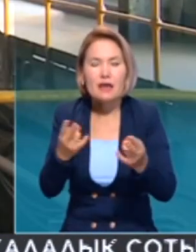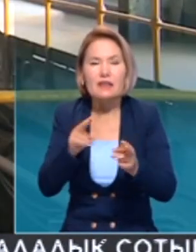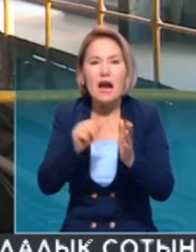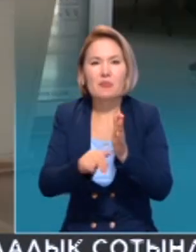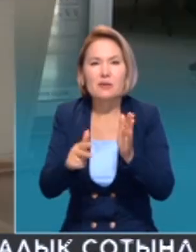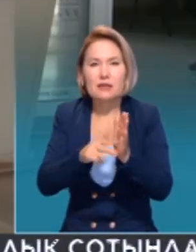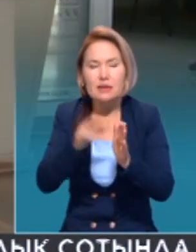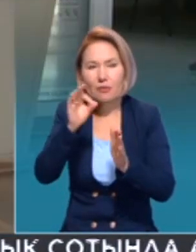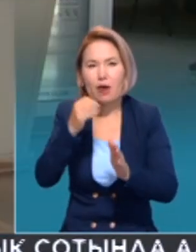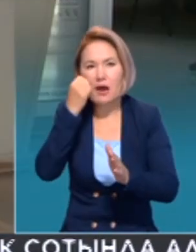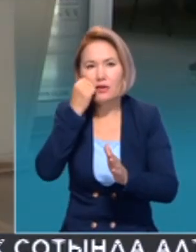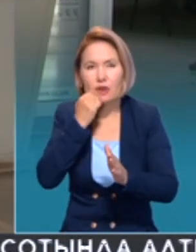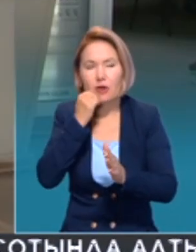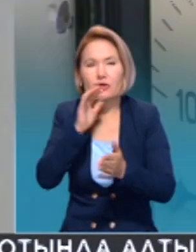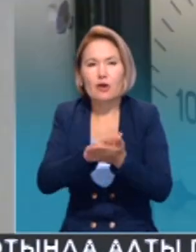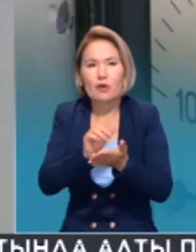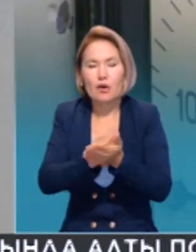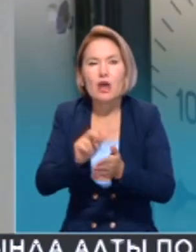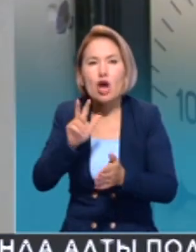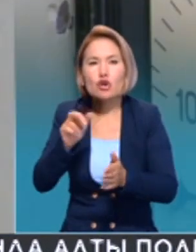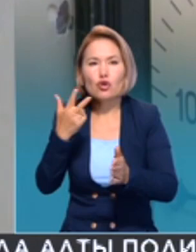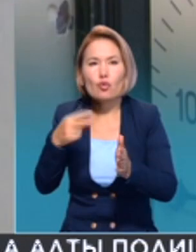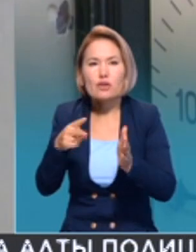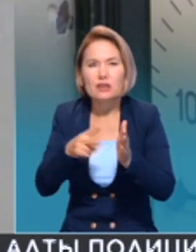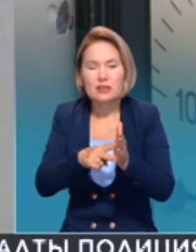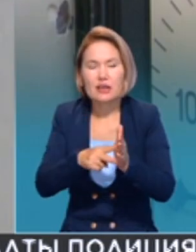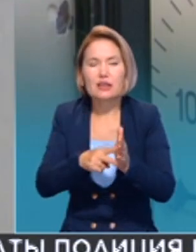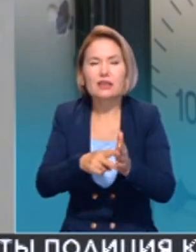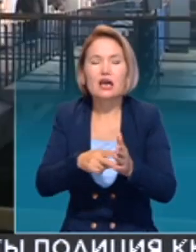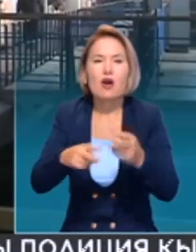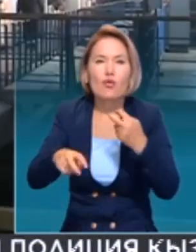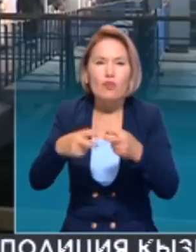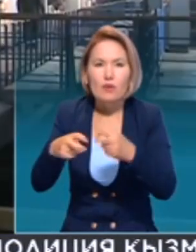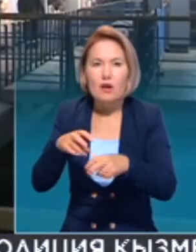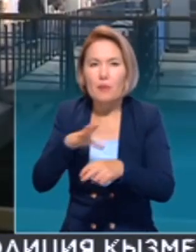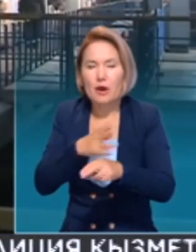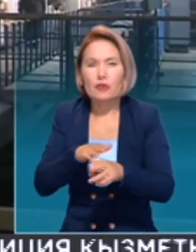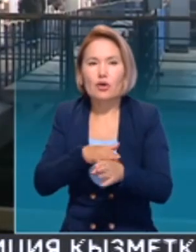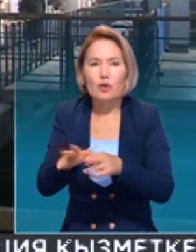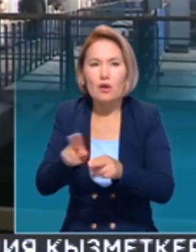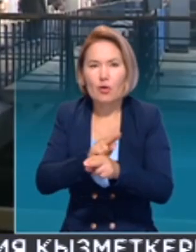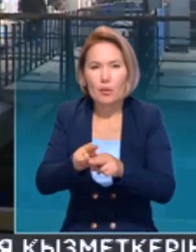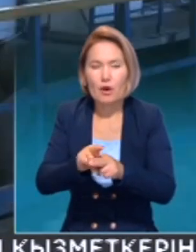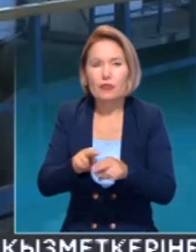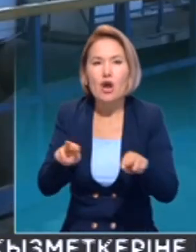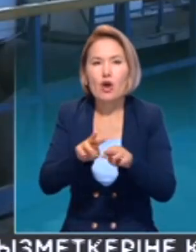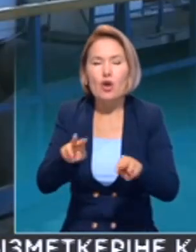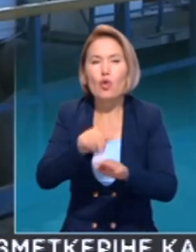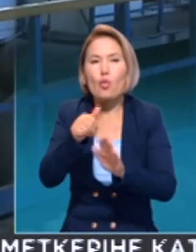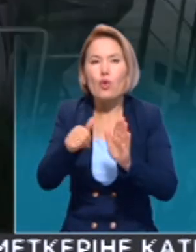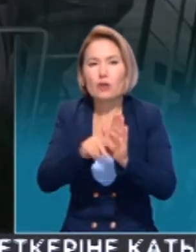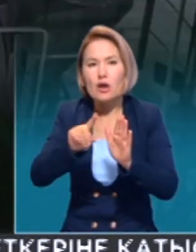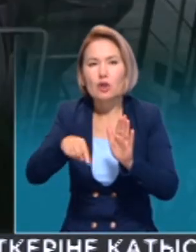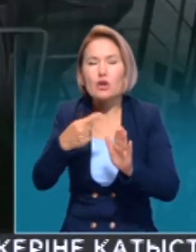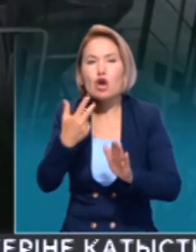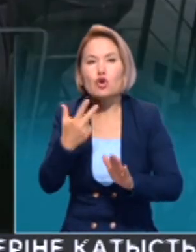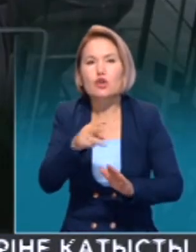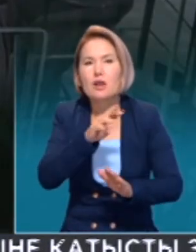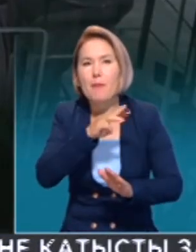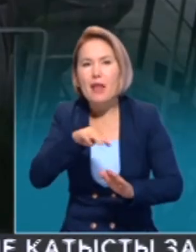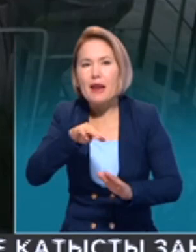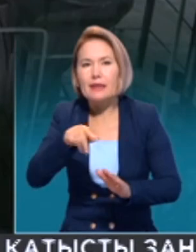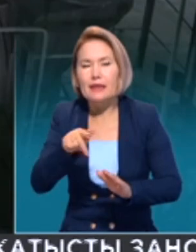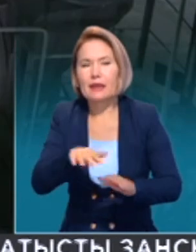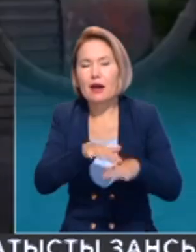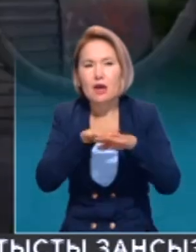Соның кесірінен былтыр 337 апатты жағдай тіркелді. Толық жөндеу жұмыстарын жүргізуге үкімет 16,3 миллиард